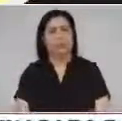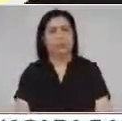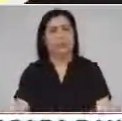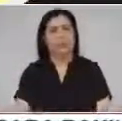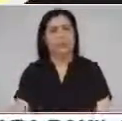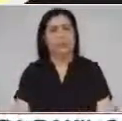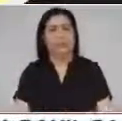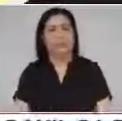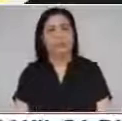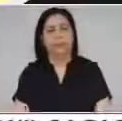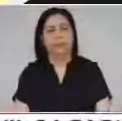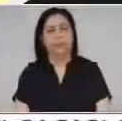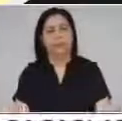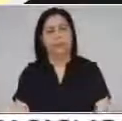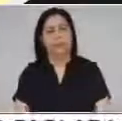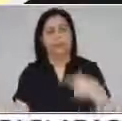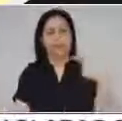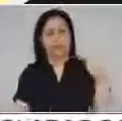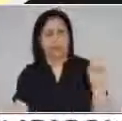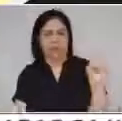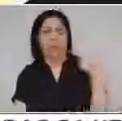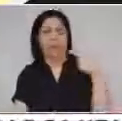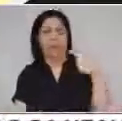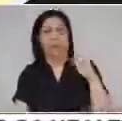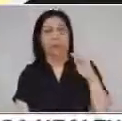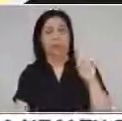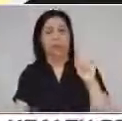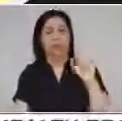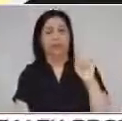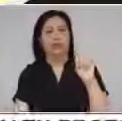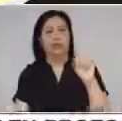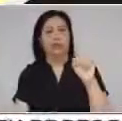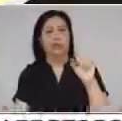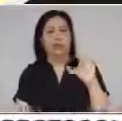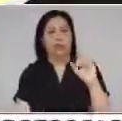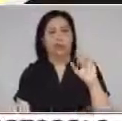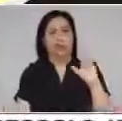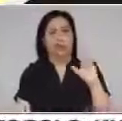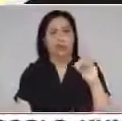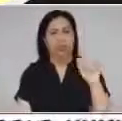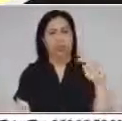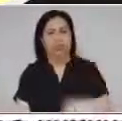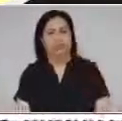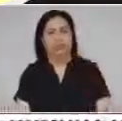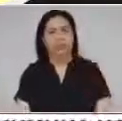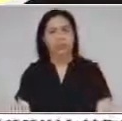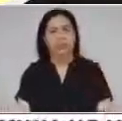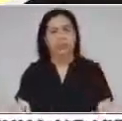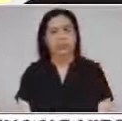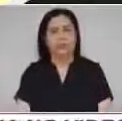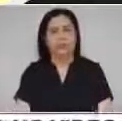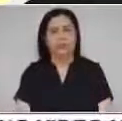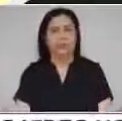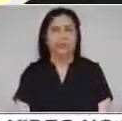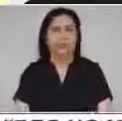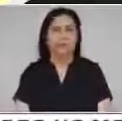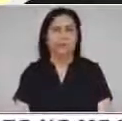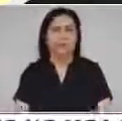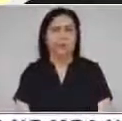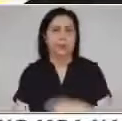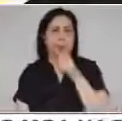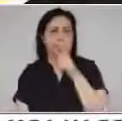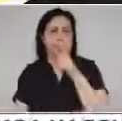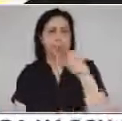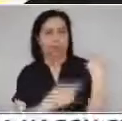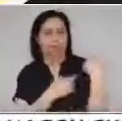resort ay nakausap niyo na po ba? Ano ang paliwanag nila? Bakit sila nagbukas at pinayagan nila yung ganong karaming customer na pumasok?